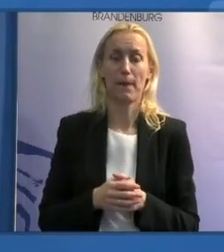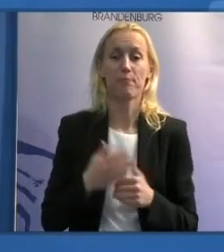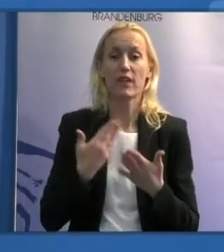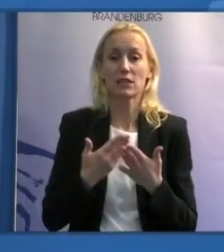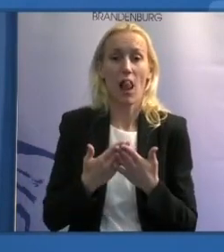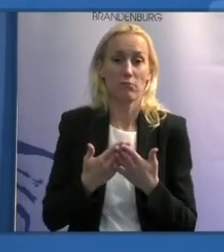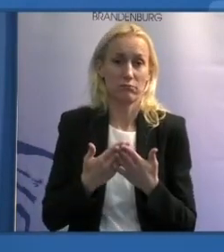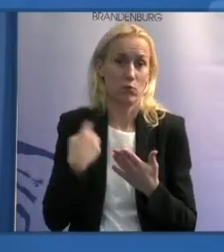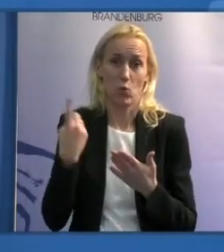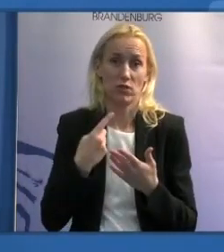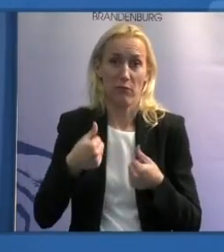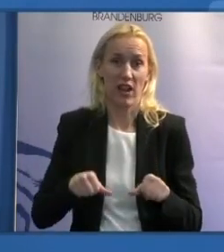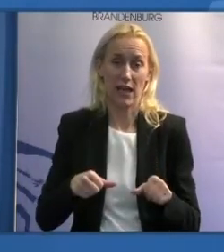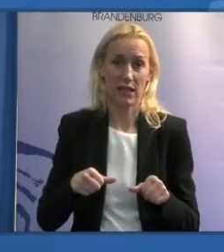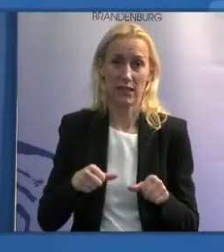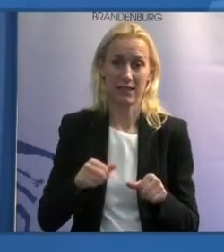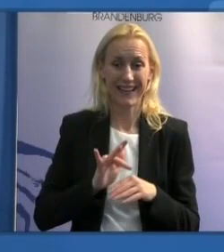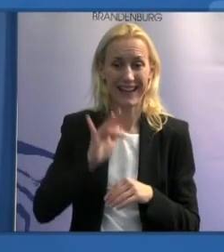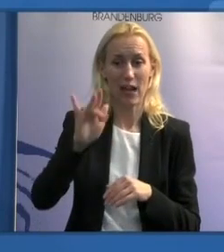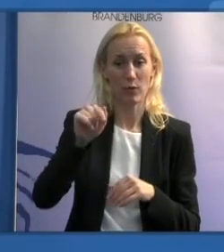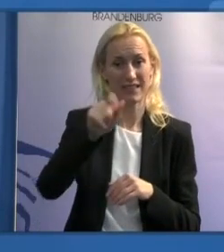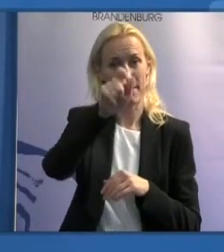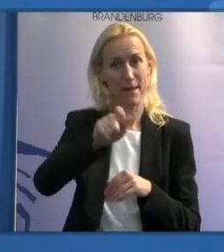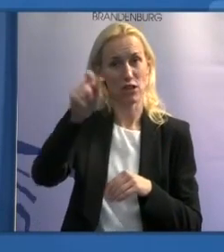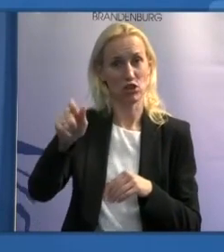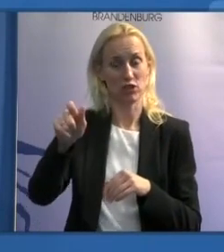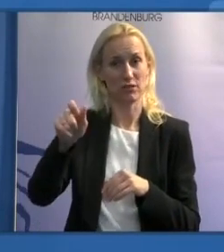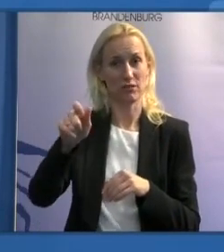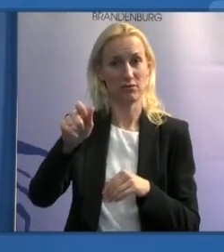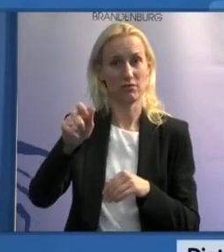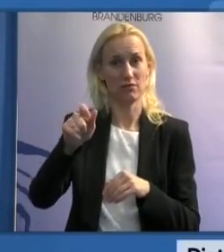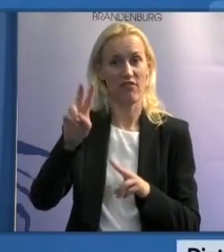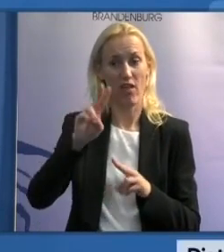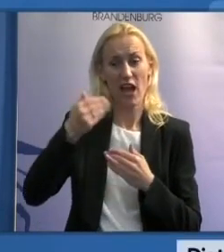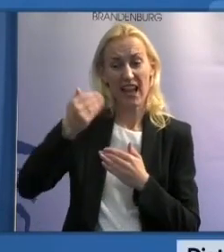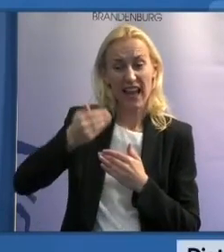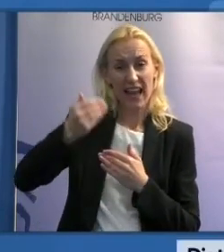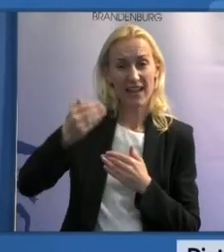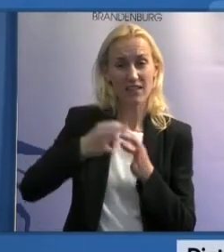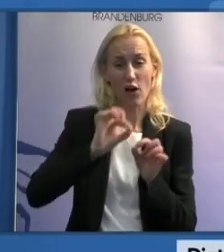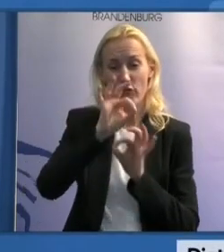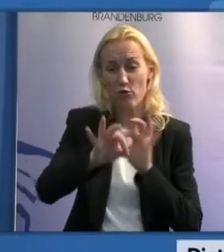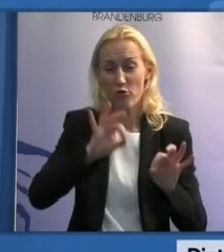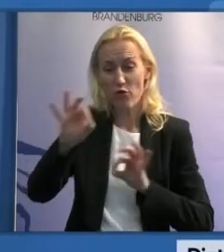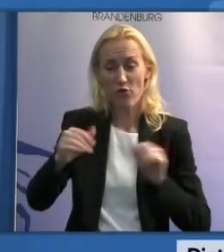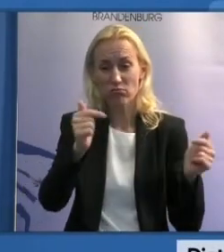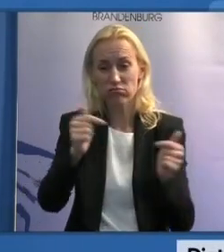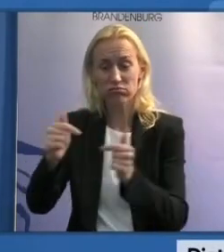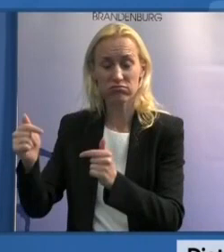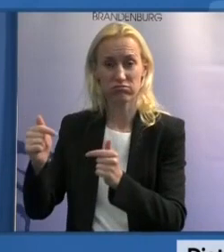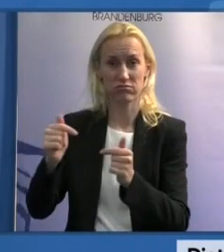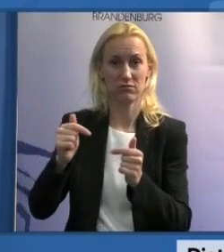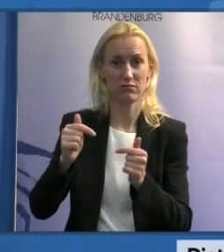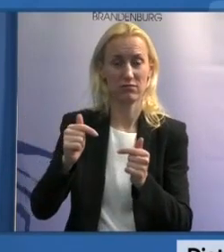Pflicht gegenüber diesen Menschen, gegenüber denen, die jeden Tag für andere da sind, die